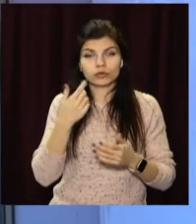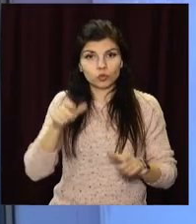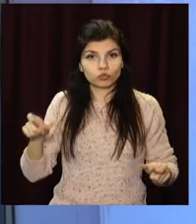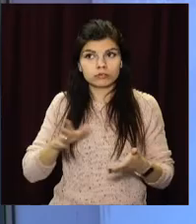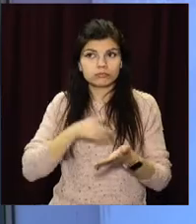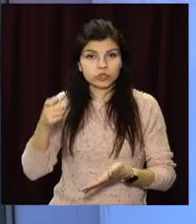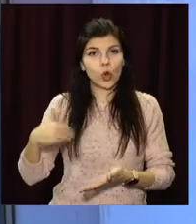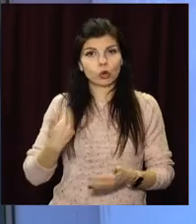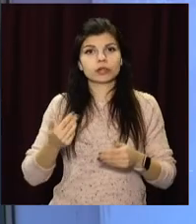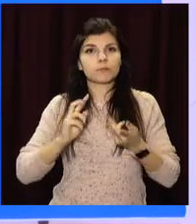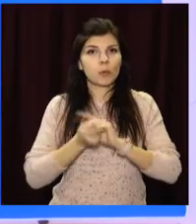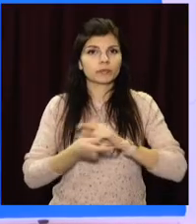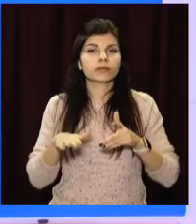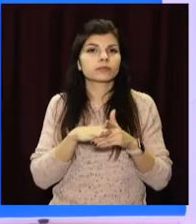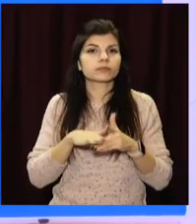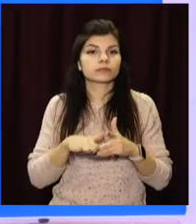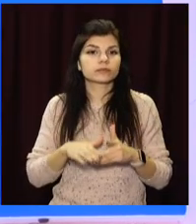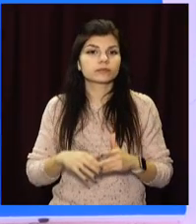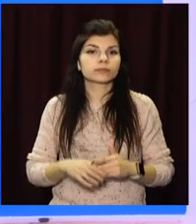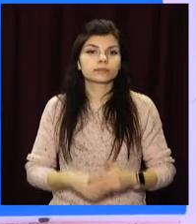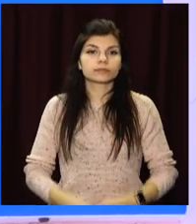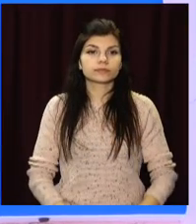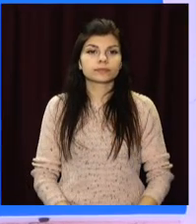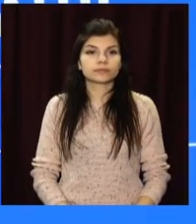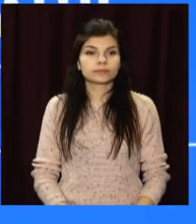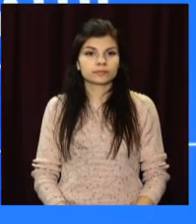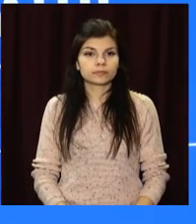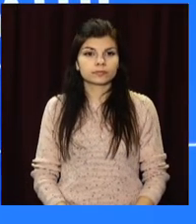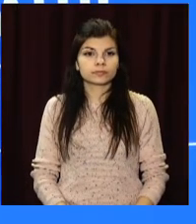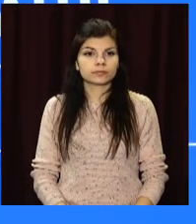таких заяв. Дар'я Пшенична, Сергій Язовських та Василь Самовар. Open News, телеканал «Відкритий».